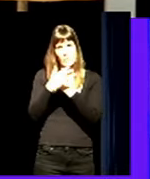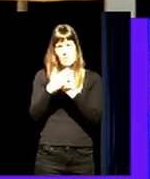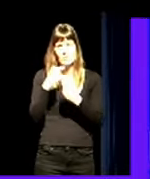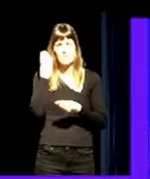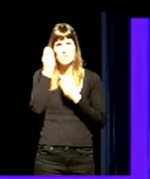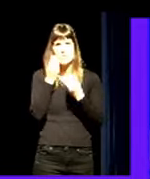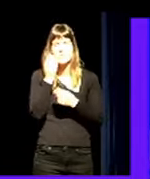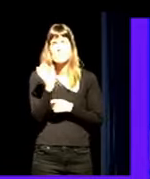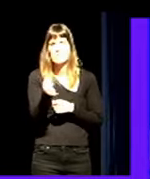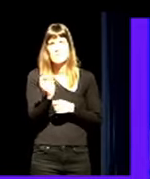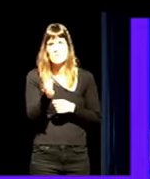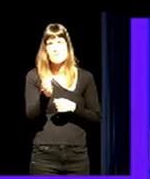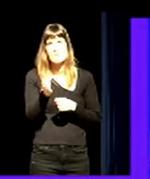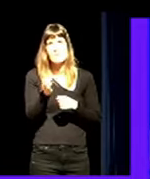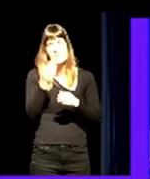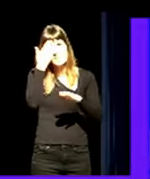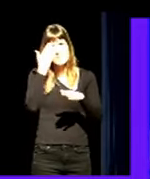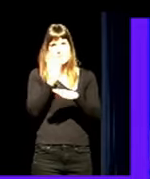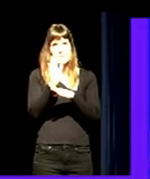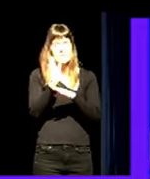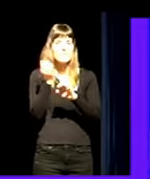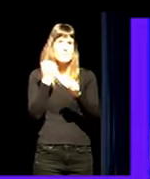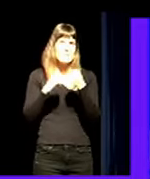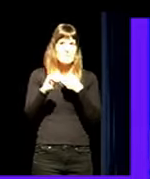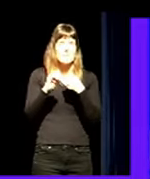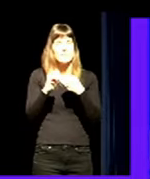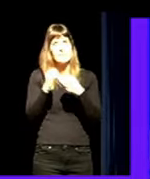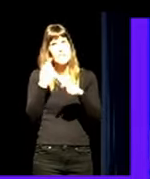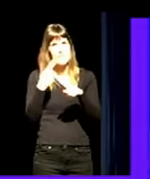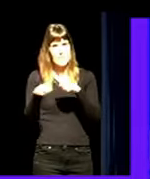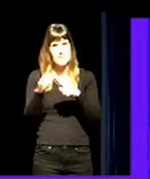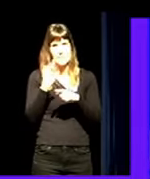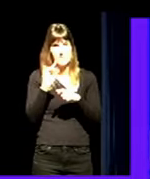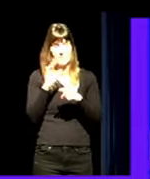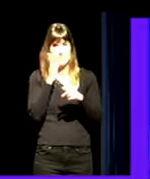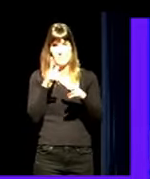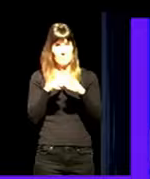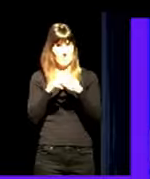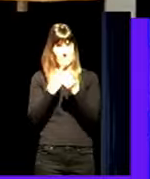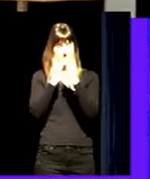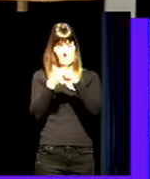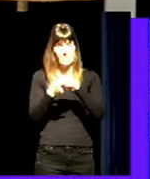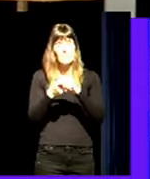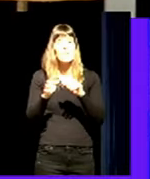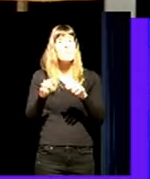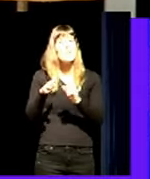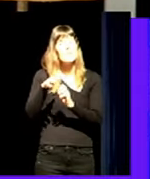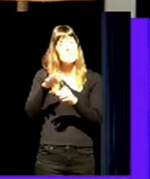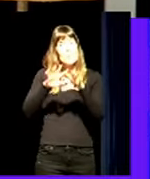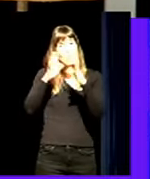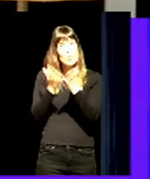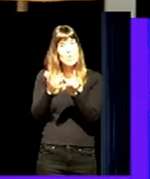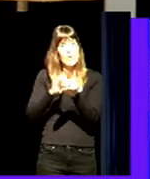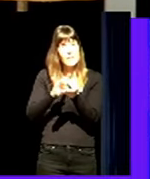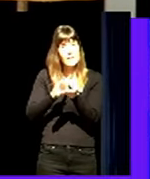dugu, jol, jokabideak eta oso ez da. Baina egia da, daukagula, bueno, mundu digitala dela eta pues,